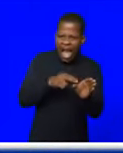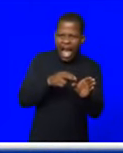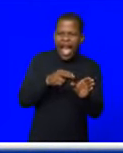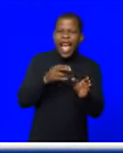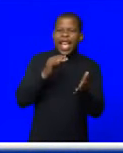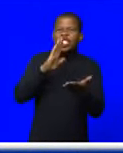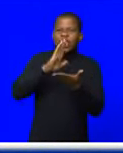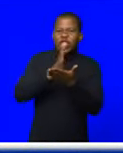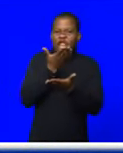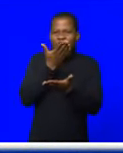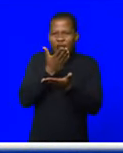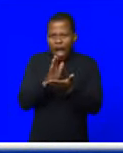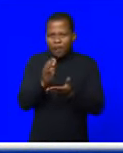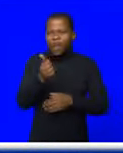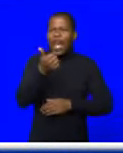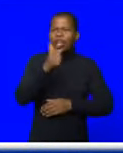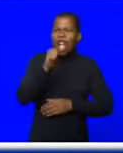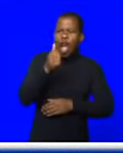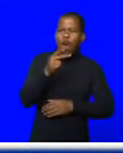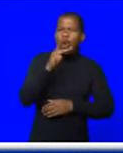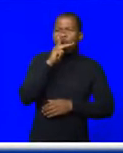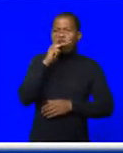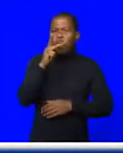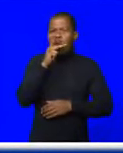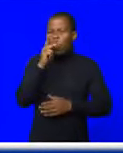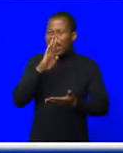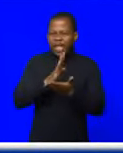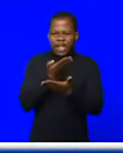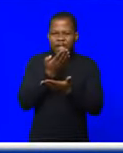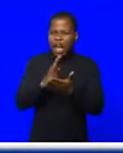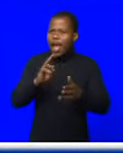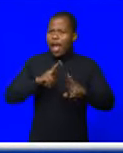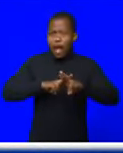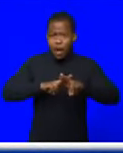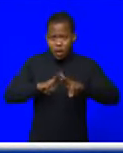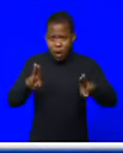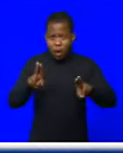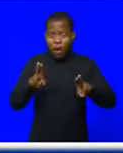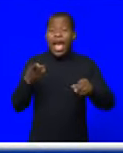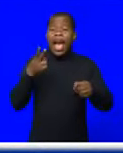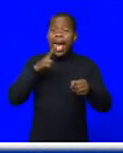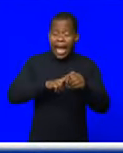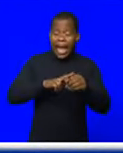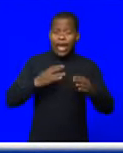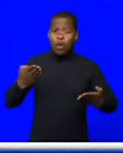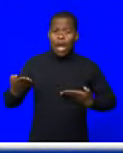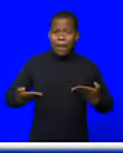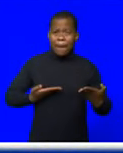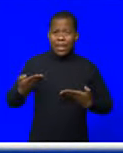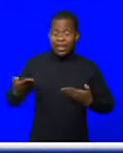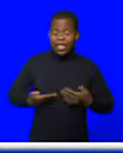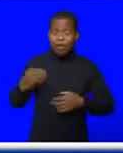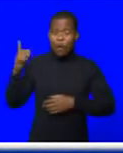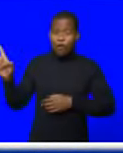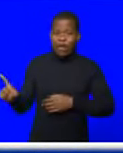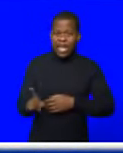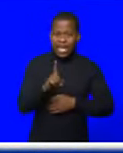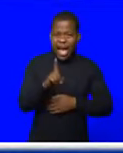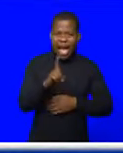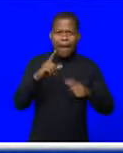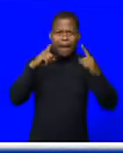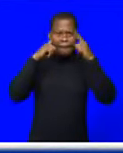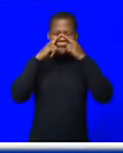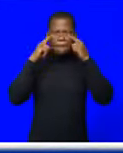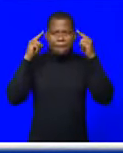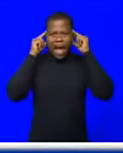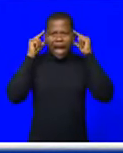umfuna kangekhathi endzaweni lapho khona ayothenga kwekunatha kwakhe uyifakile imask uyasanitizer naseminyango makakula